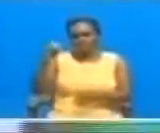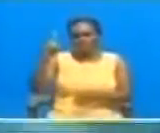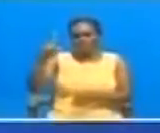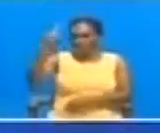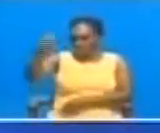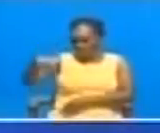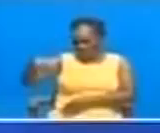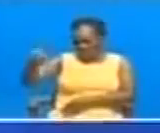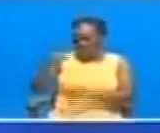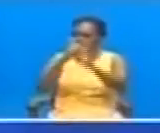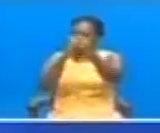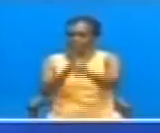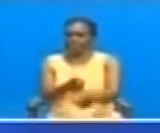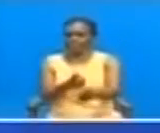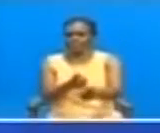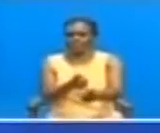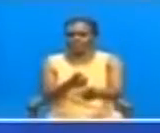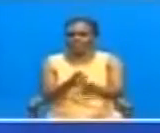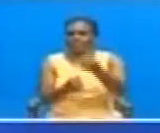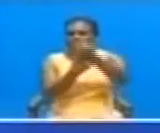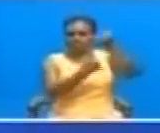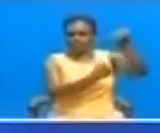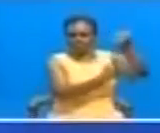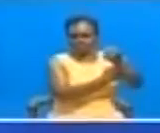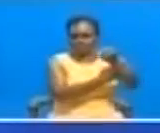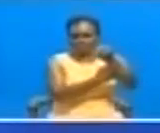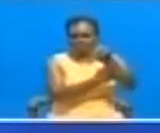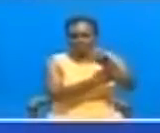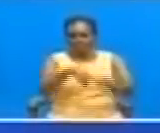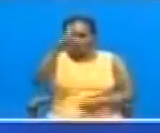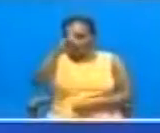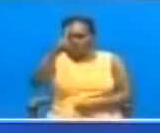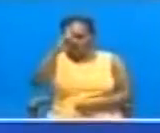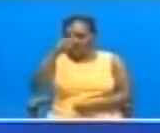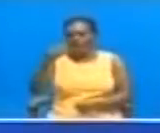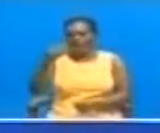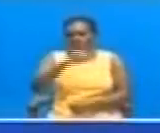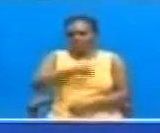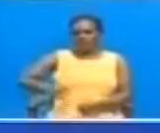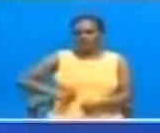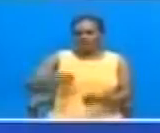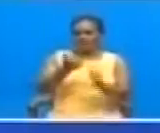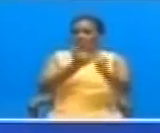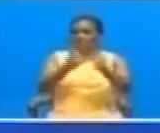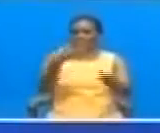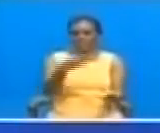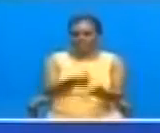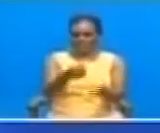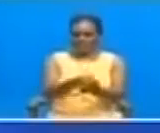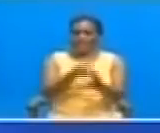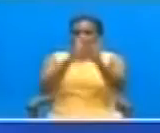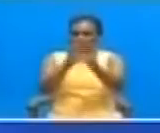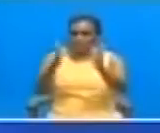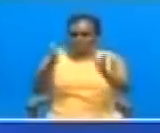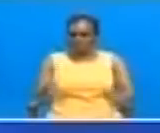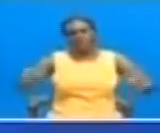kuibuka mshindi wa tuzo hiyo ambayo inafadhiliwa na kampuni ya Bahati Nasibu ya Sports Pesa. Beki huyo aliwafurahisha waandishi wa michezo